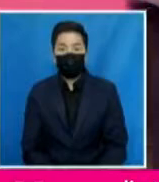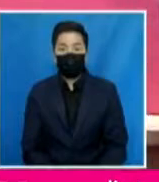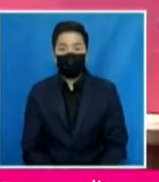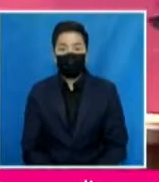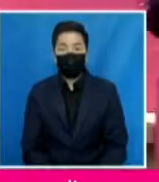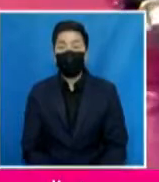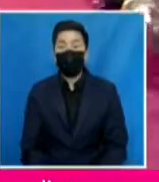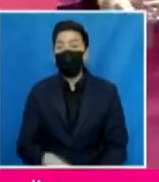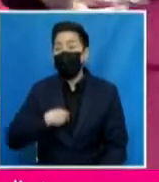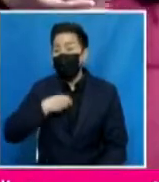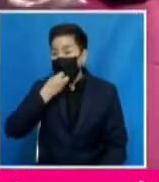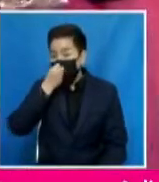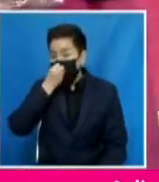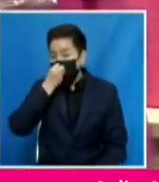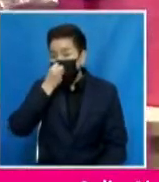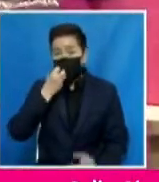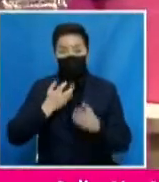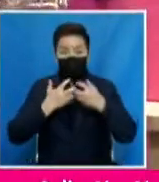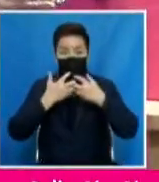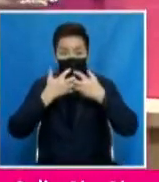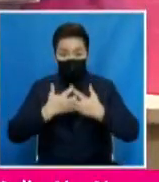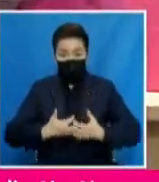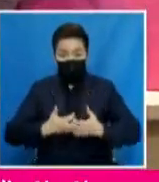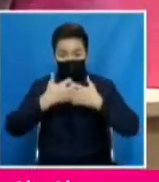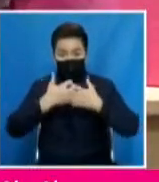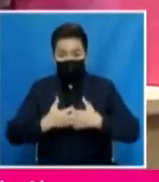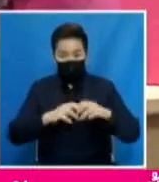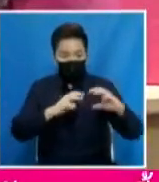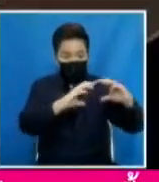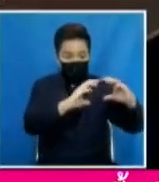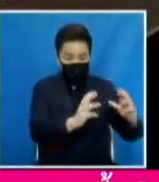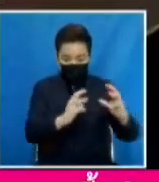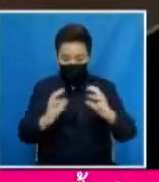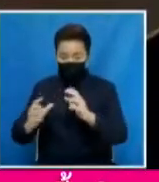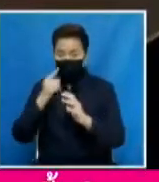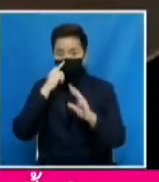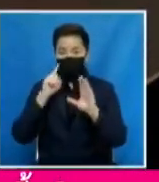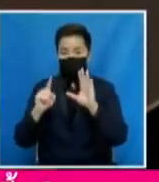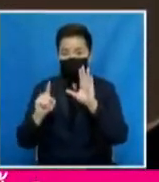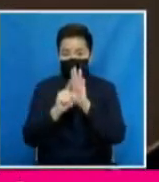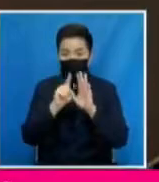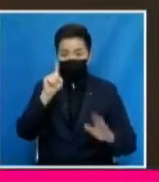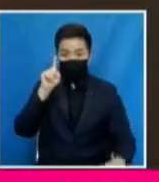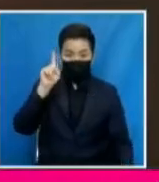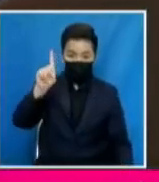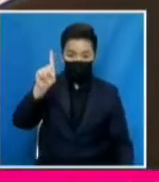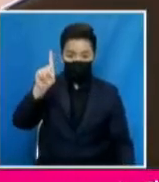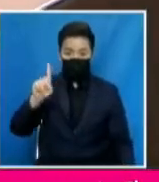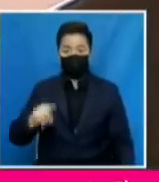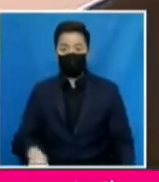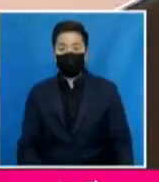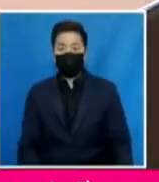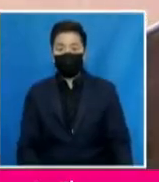โดยจะทำการทดลองเครื่องออกรางวัลไฟฟ้าอัตโนมัติเพื่อทดสอบประสิทธิภาพการทำงาน1ครั้งค่ะ